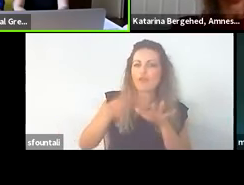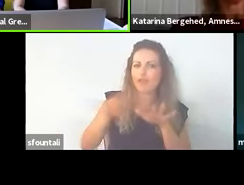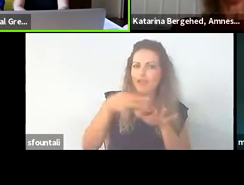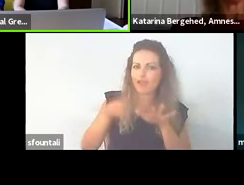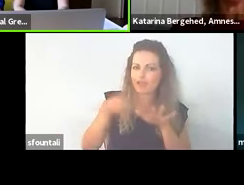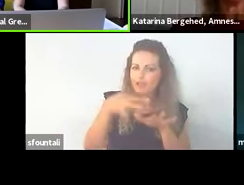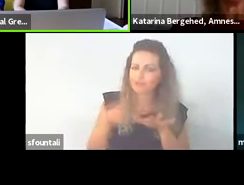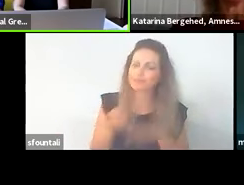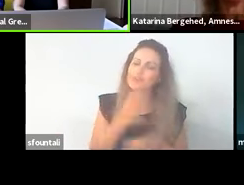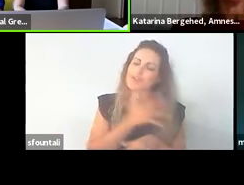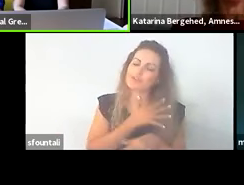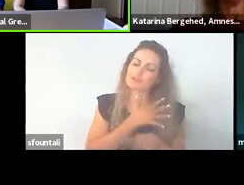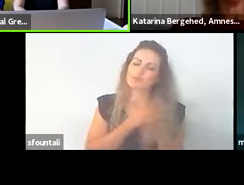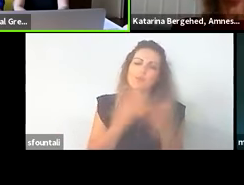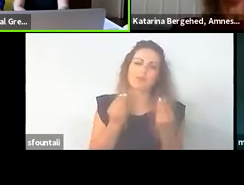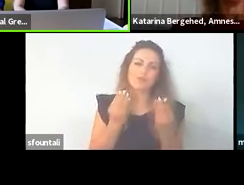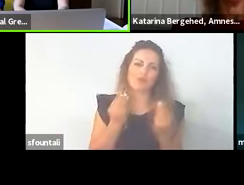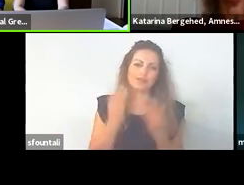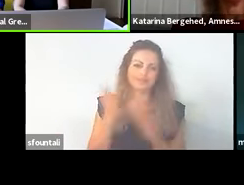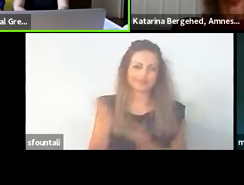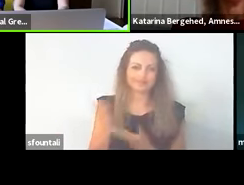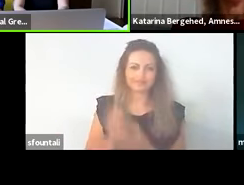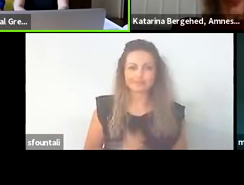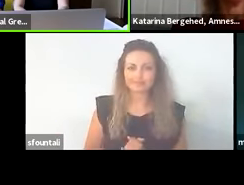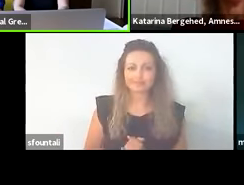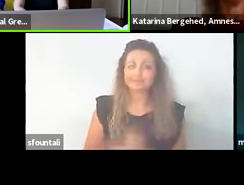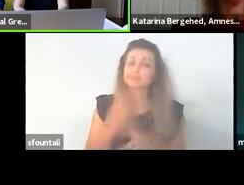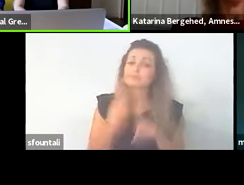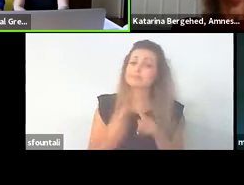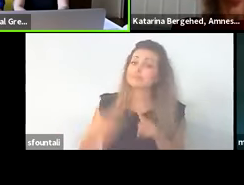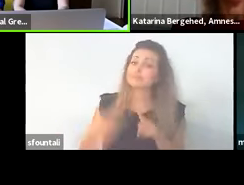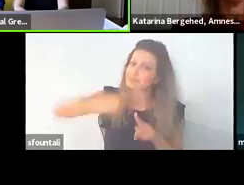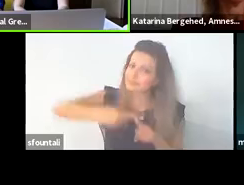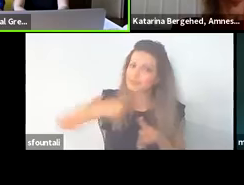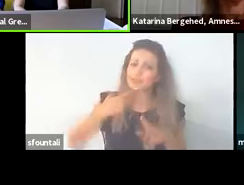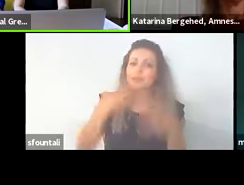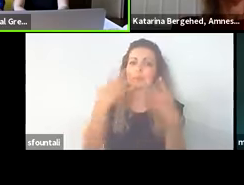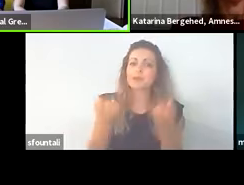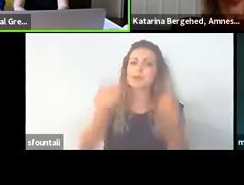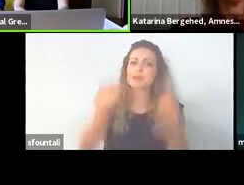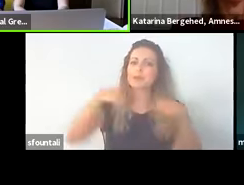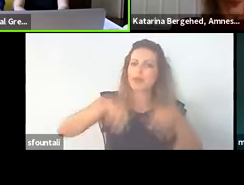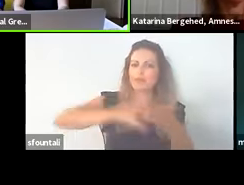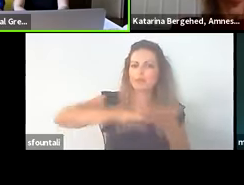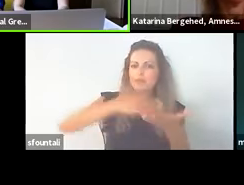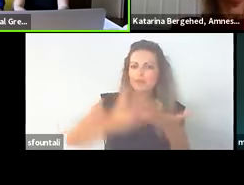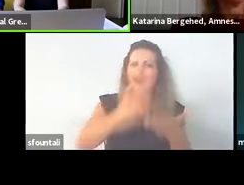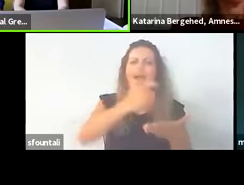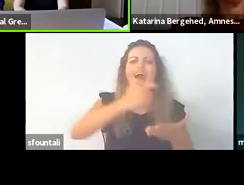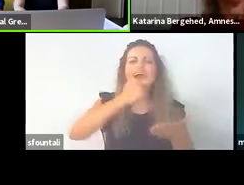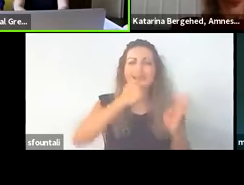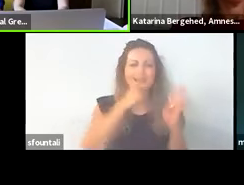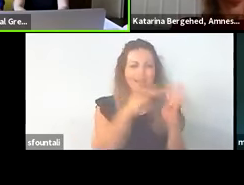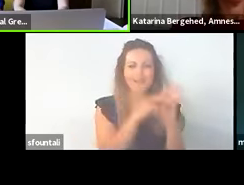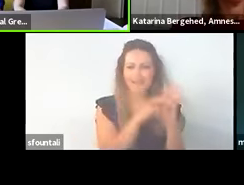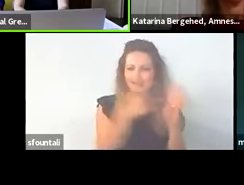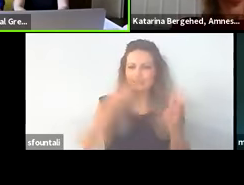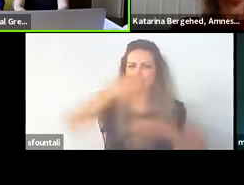οποία ευχαριστούμε και ιδιαίτερα. Επίσης, θα υπάρχει παράλληλη διερμηνία των αγγλόφωνων ομιλιών στα